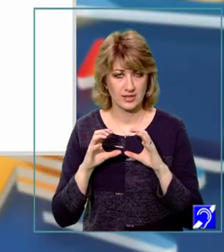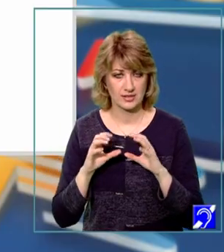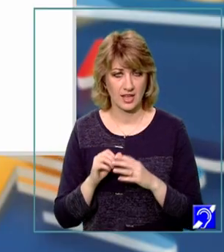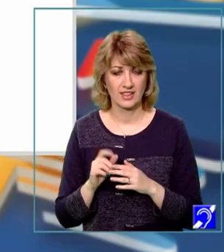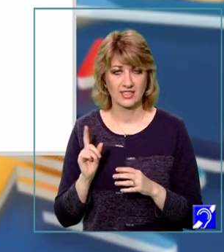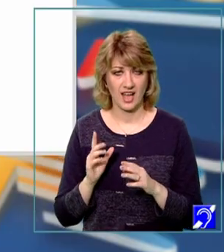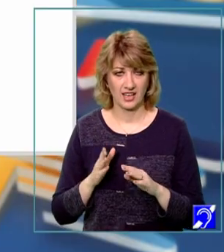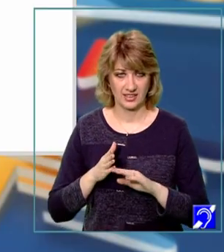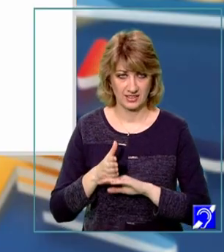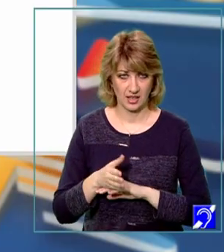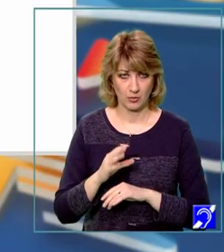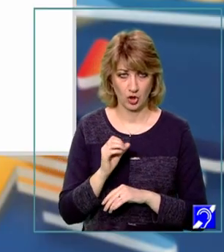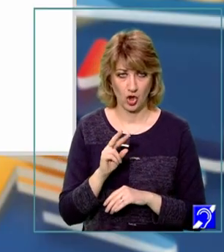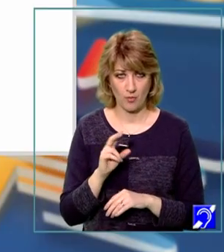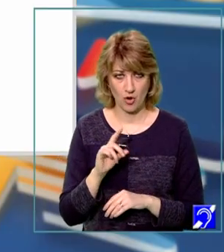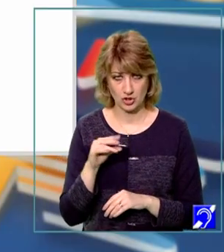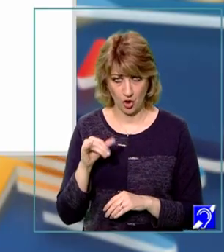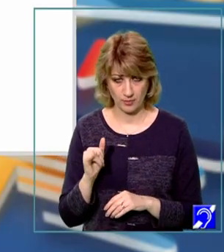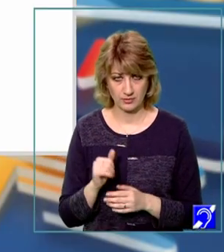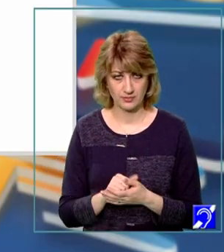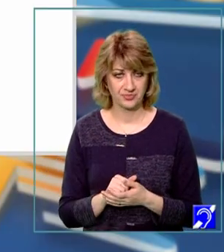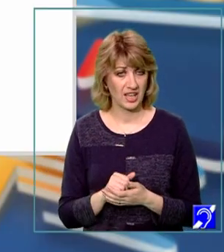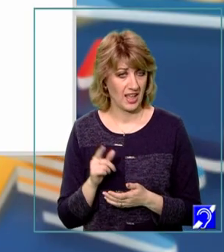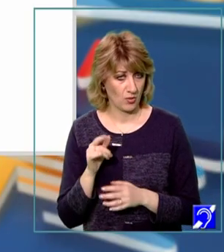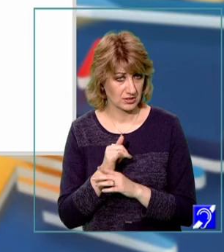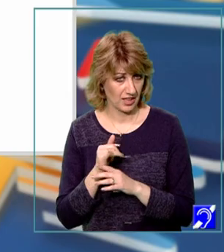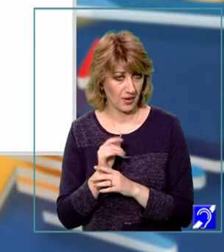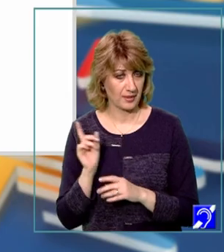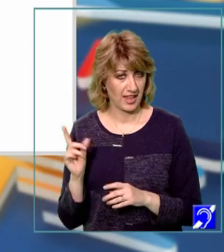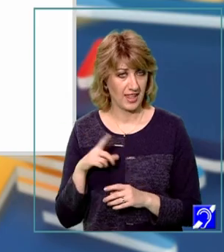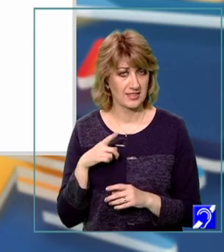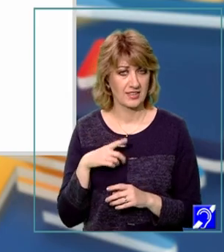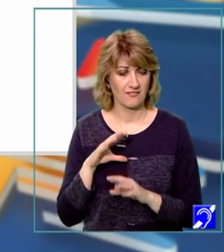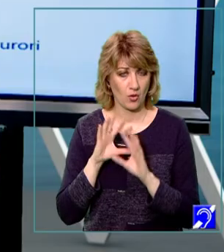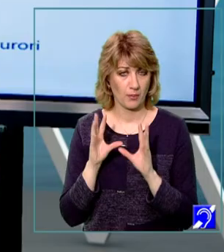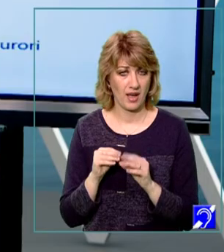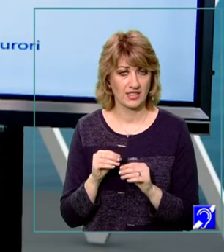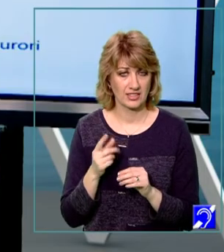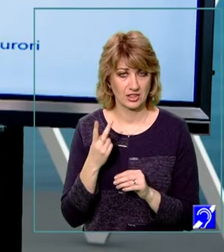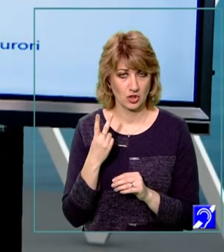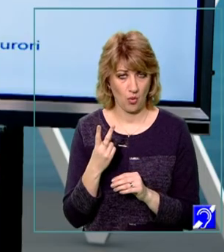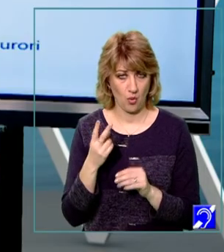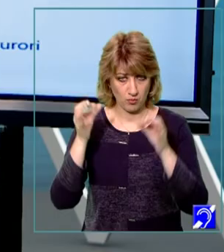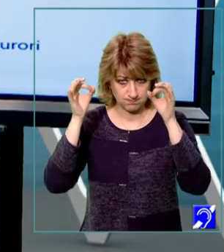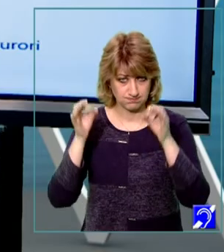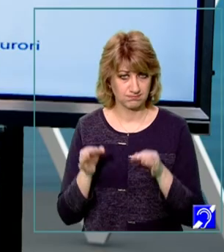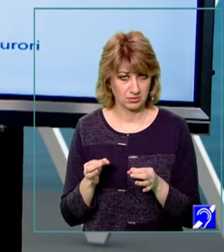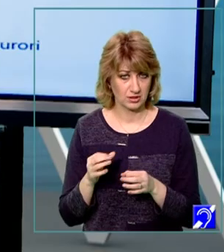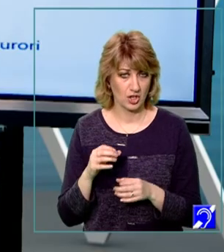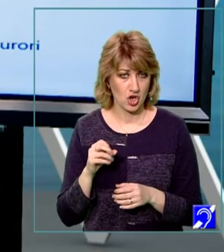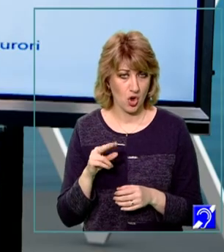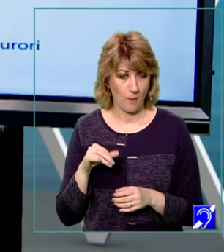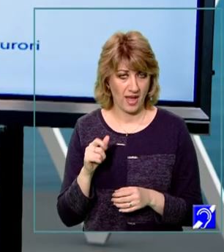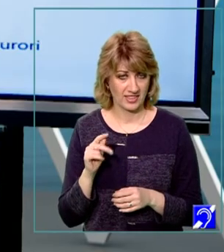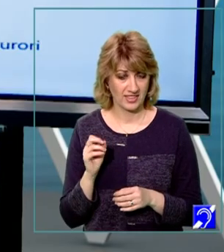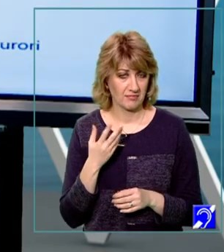intrăm în structura unui cromozom, observăm că el este format din două cromatide,